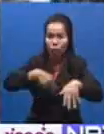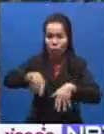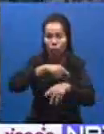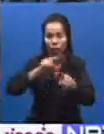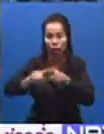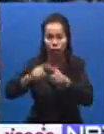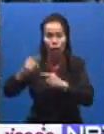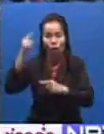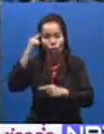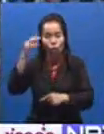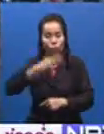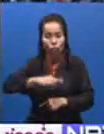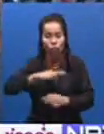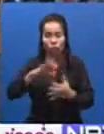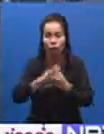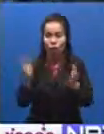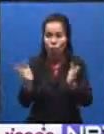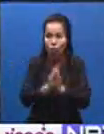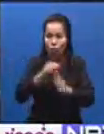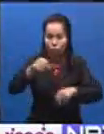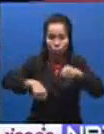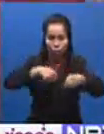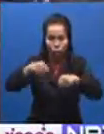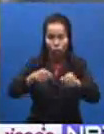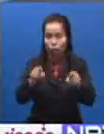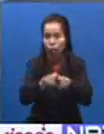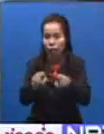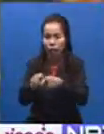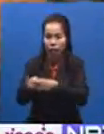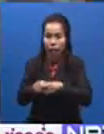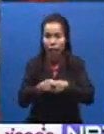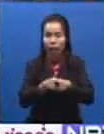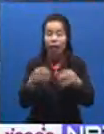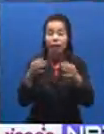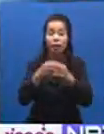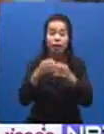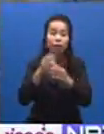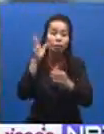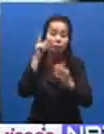ท่องเที่ยวมาร่วมปั่นจักรยานให้มากขึ้นทีมข่าวภูมิภาครายงาน